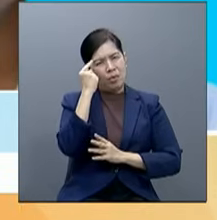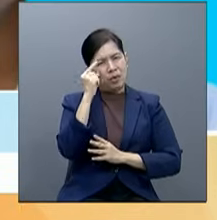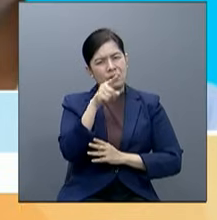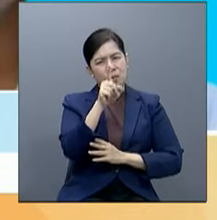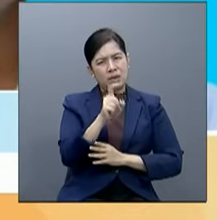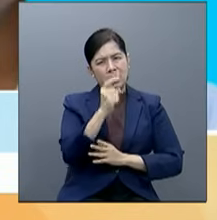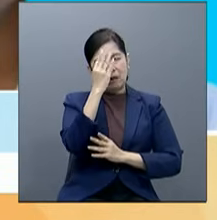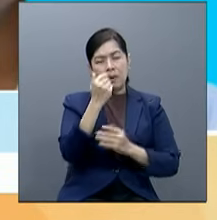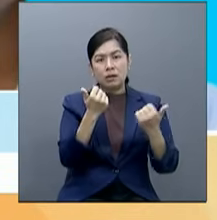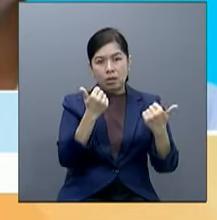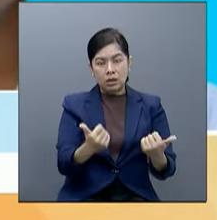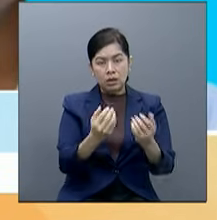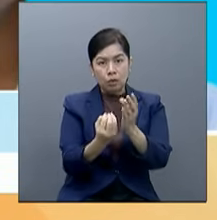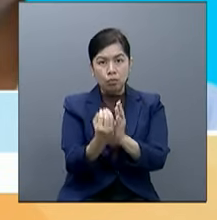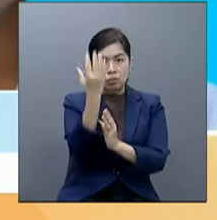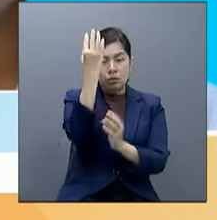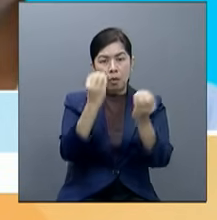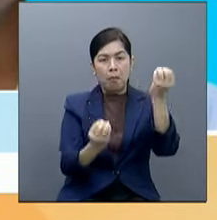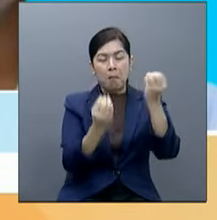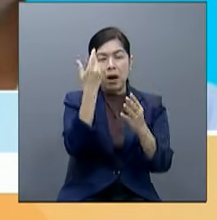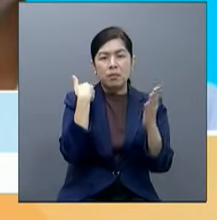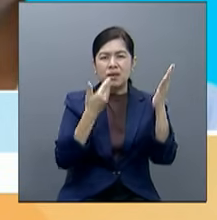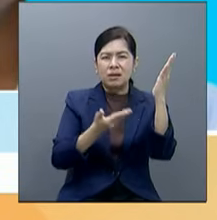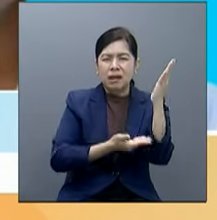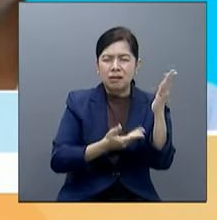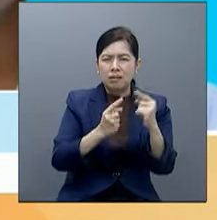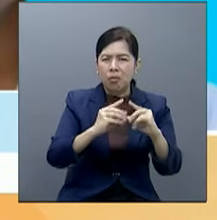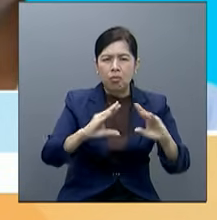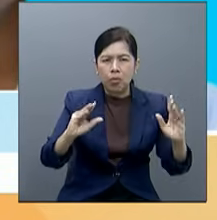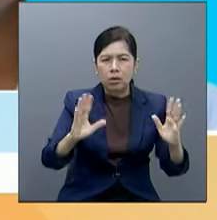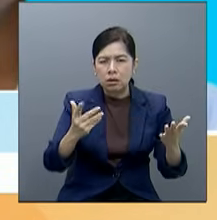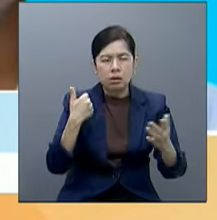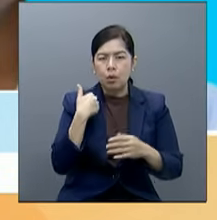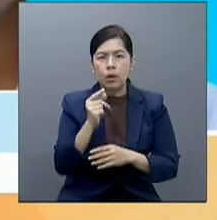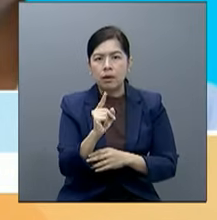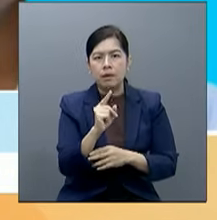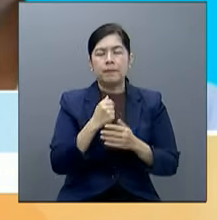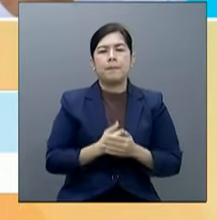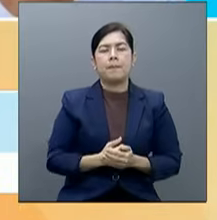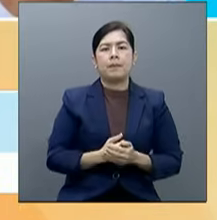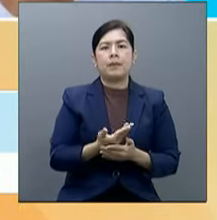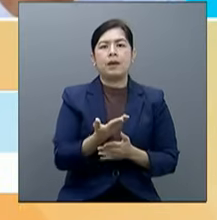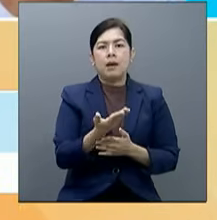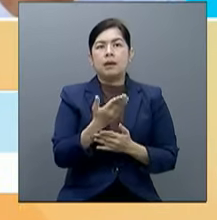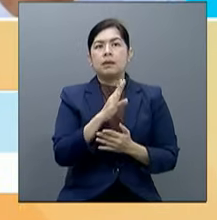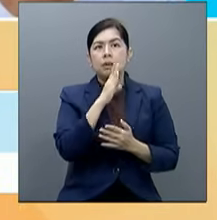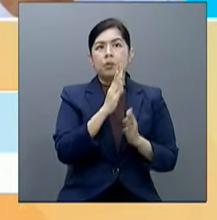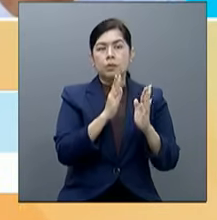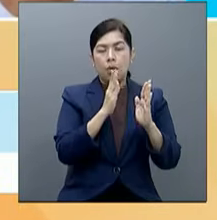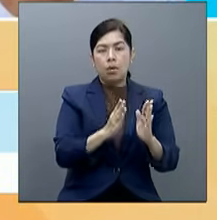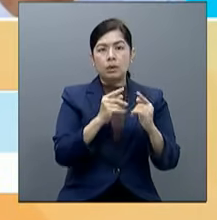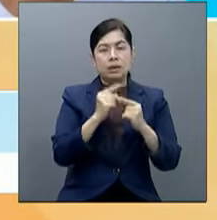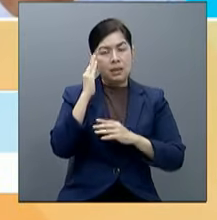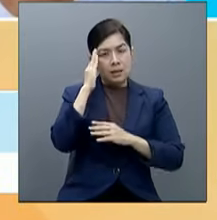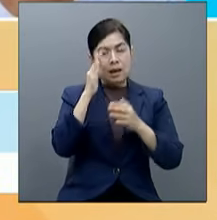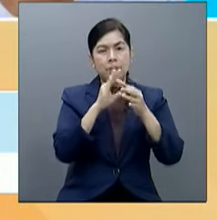ปล่าหรือยังไงบ้างอยากให้ช่วยสะท้อนให้ฟังนิดนึงค่ะ คือประเด็นในเรื่องของถ้าคนที่ติดตามในเรื่องของบ้านห้วยหินลาด